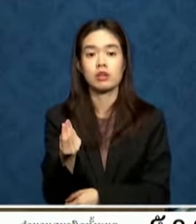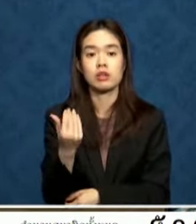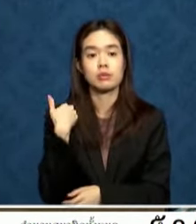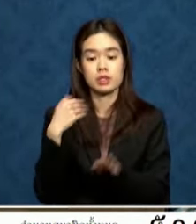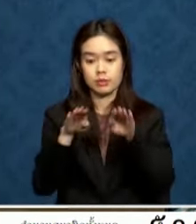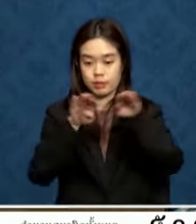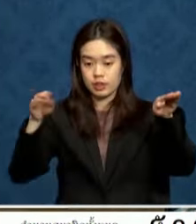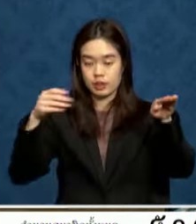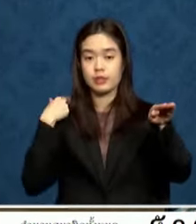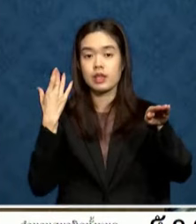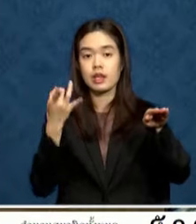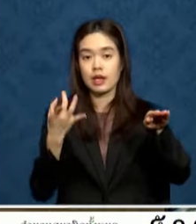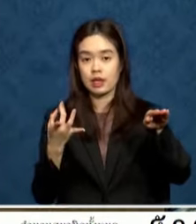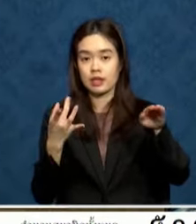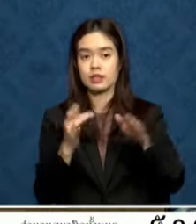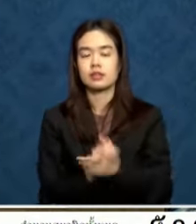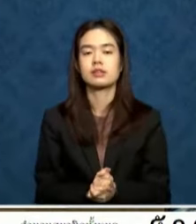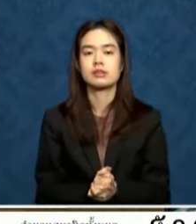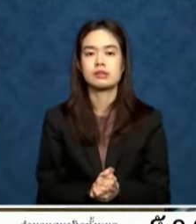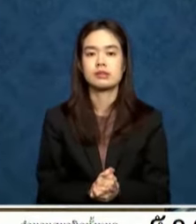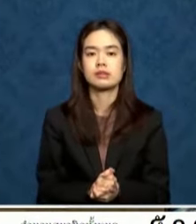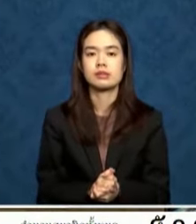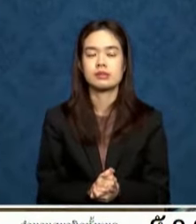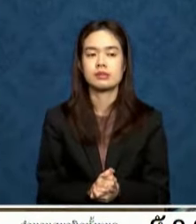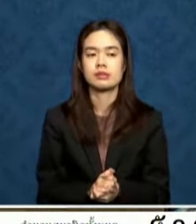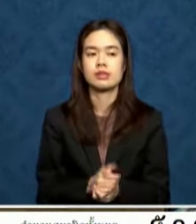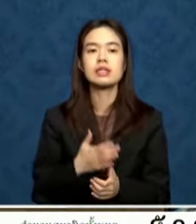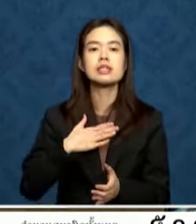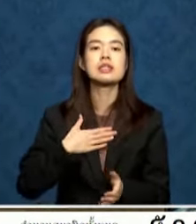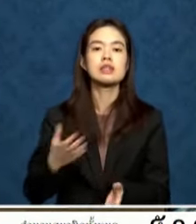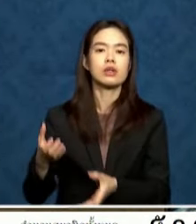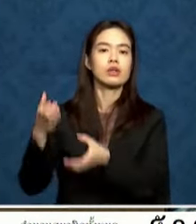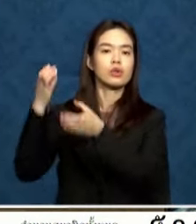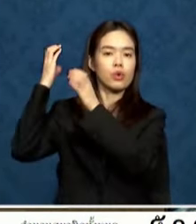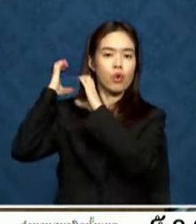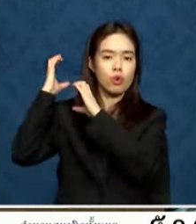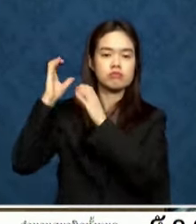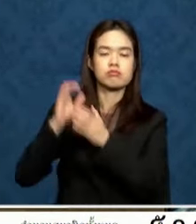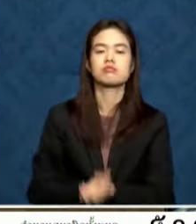างไรท่านประธานครับก็ต้องย้อนไปว่า